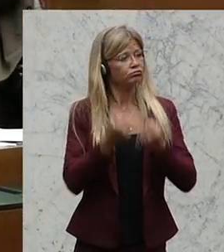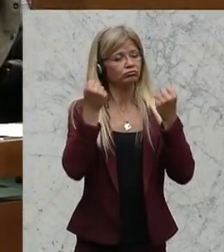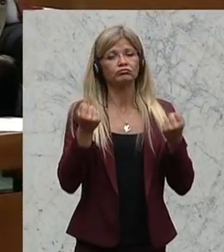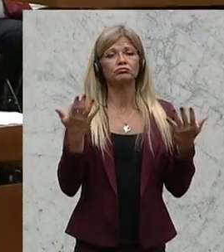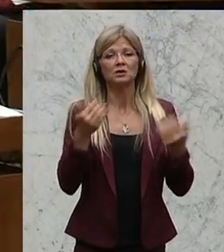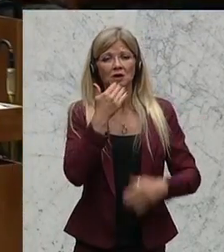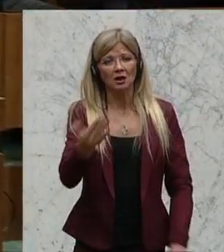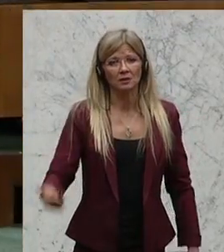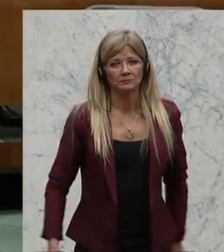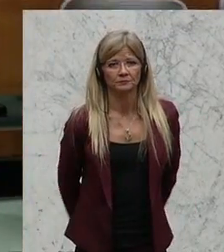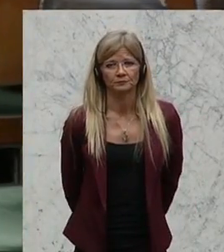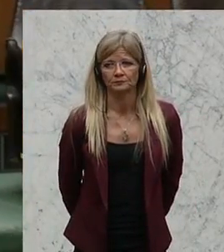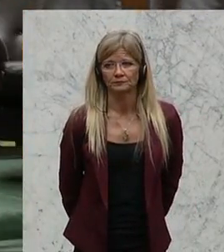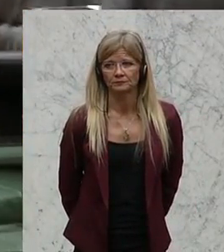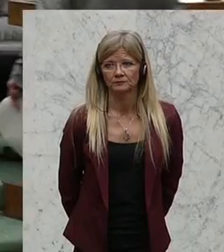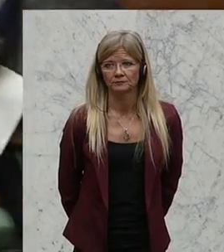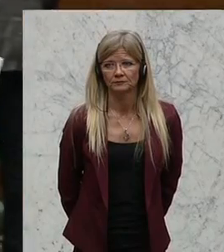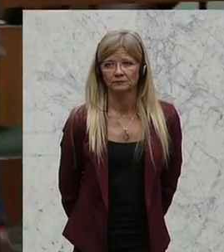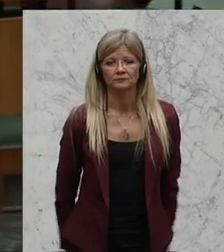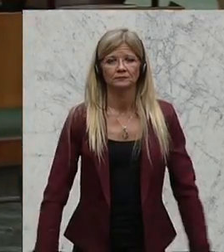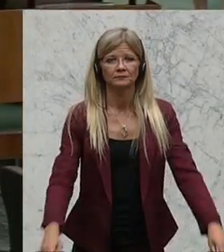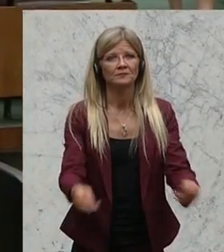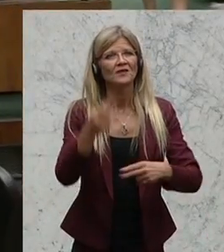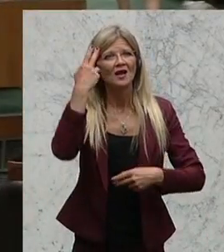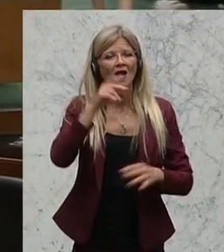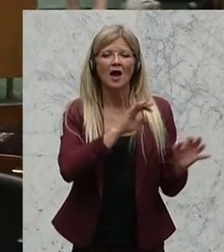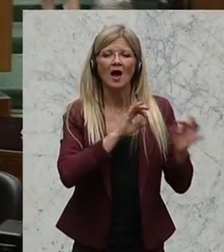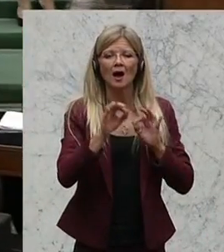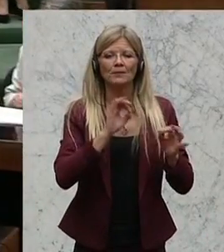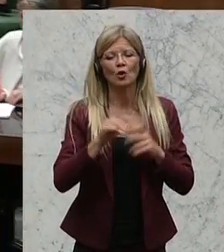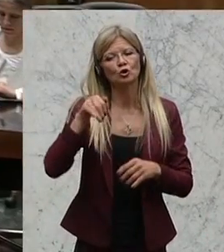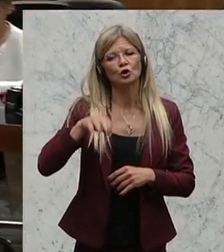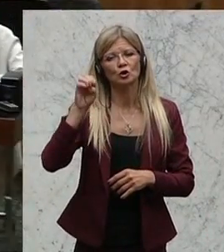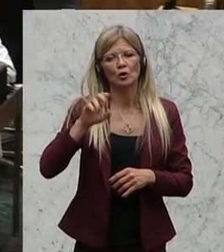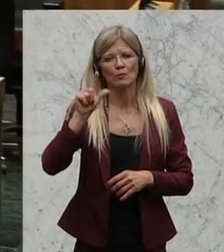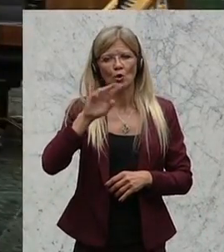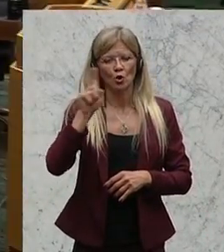Das Integrationspaket genüge nicht, kritisiert Wendelin Mölzer von der FPÖ.